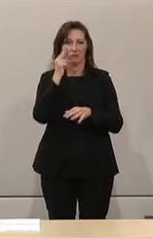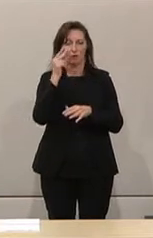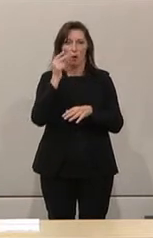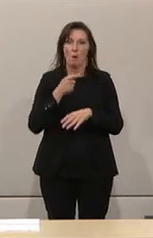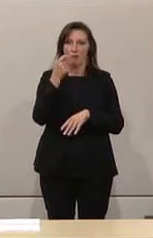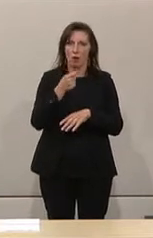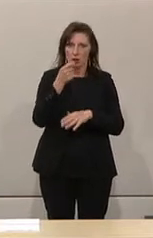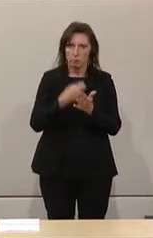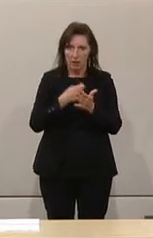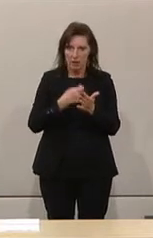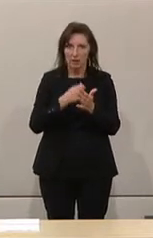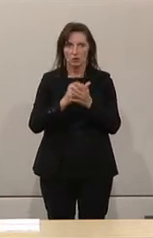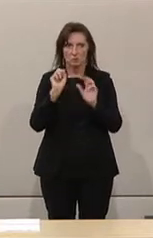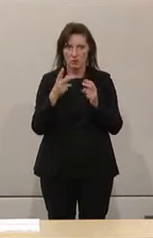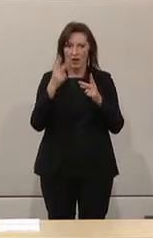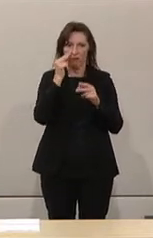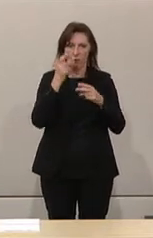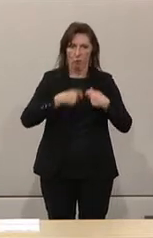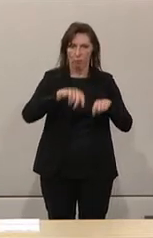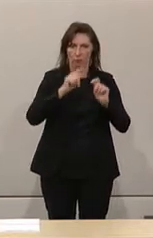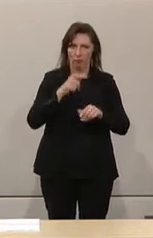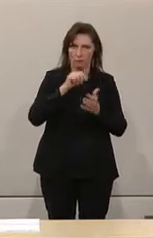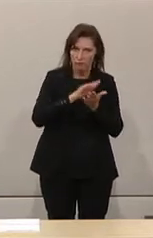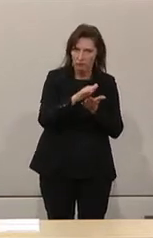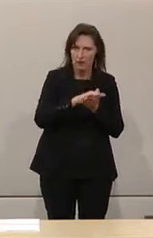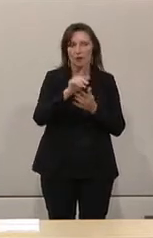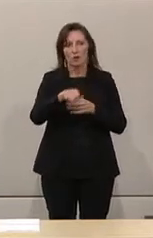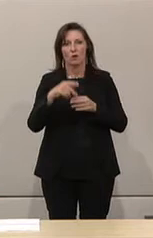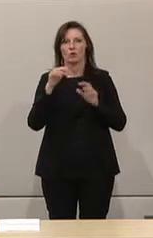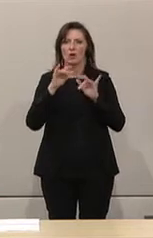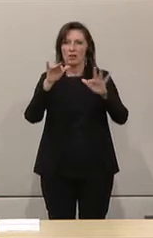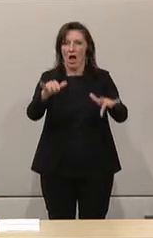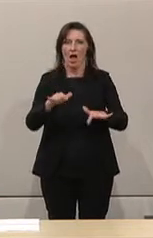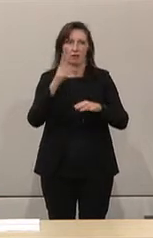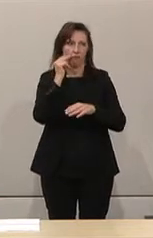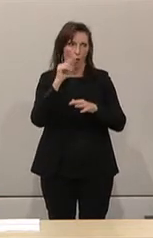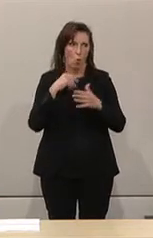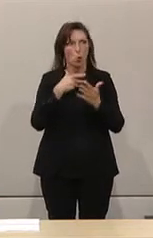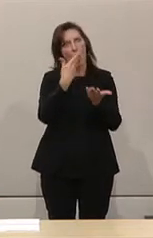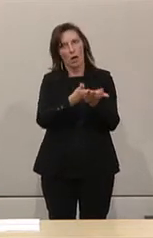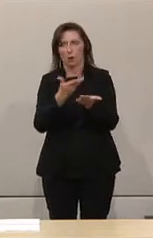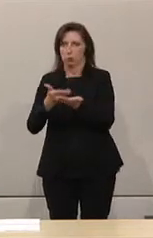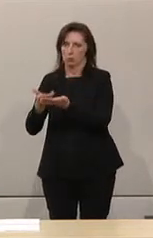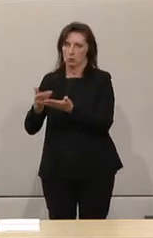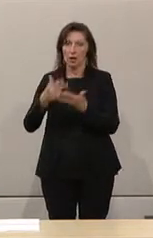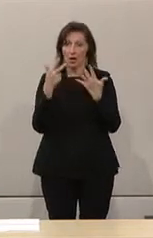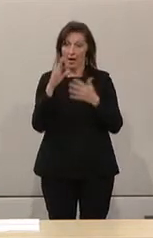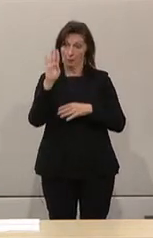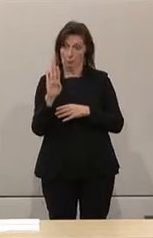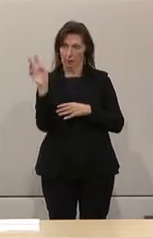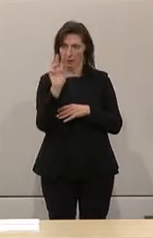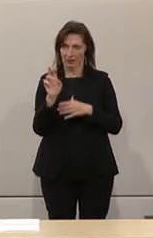Zwecke der Finanzierung der Förderung des Wohnbaus und der Wohnhaussanierung im Sinne eines nachhaltigen Wohnangebotes. 8b in §